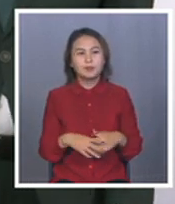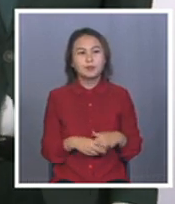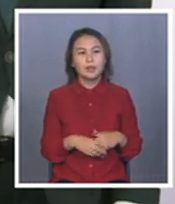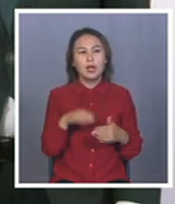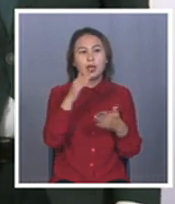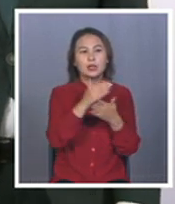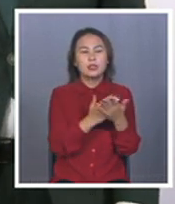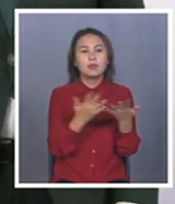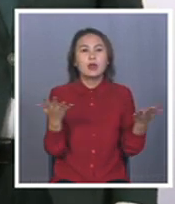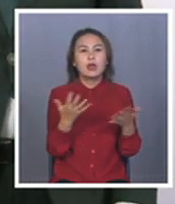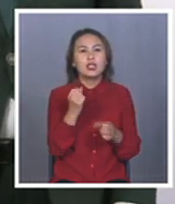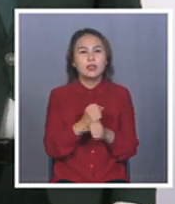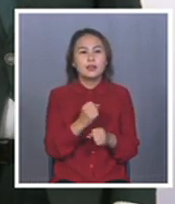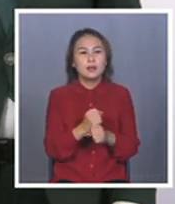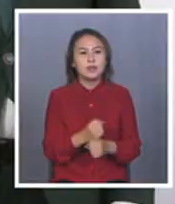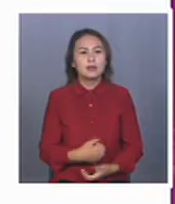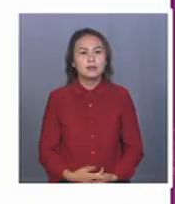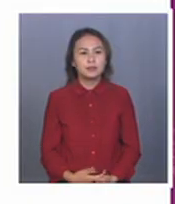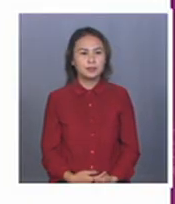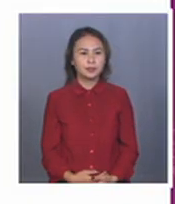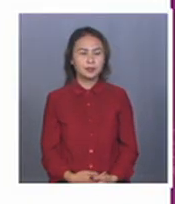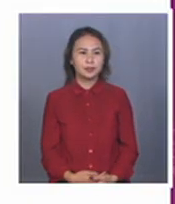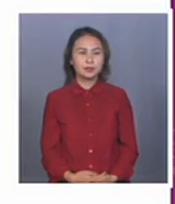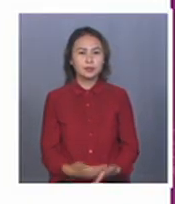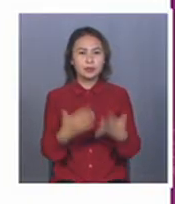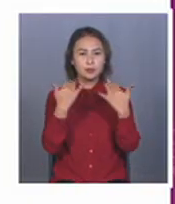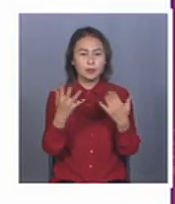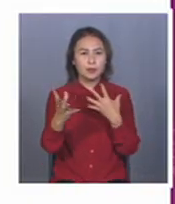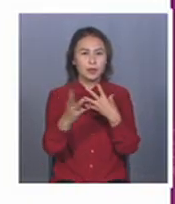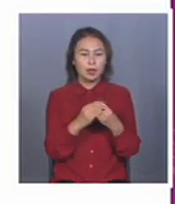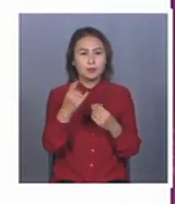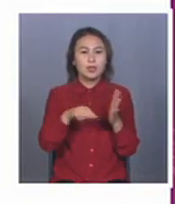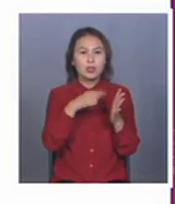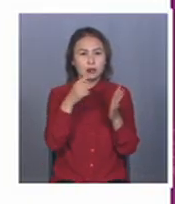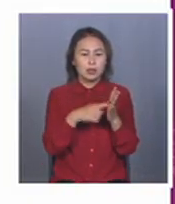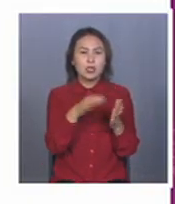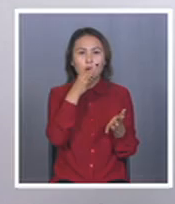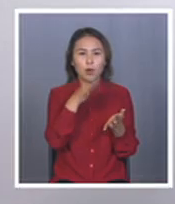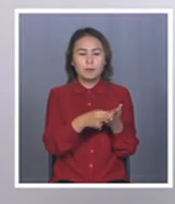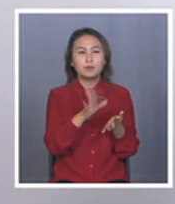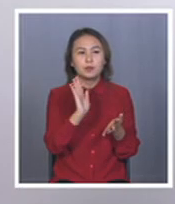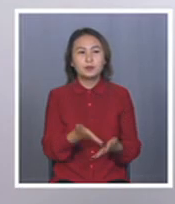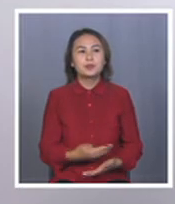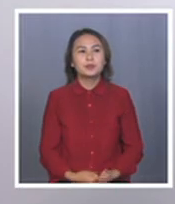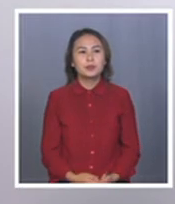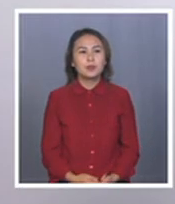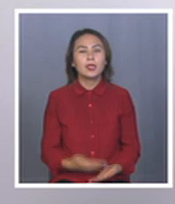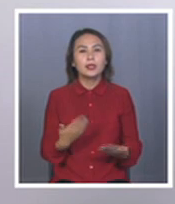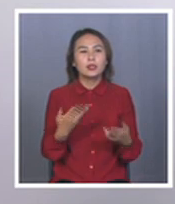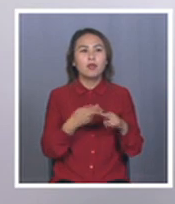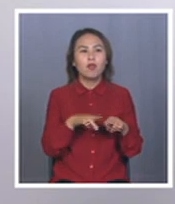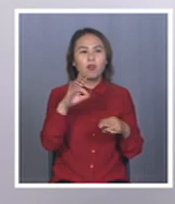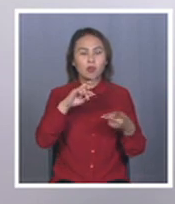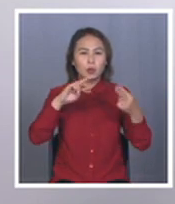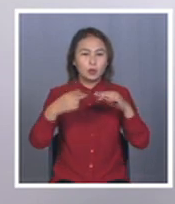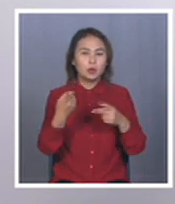Тізімді қалай жасаймыз? Бүгін сендермен осы сұрақтарға жауап қарастырамыз. Енді фонды өзгерту